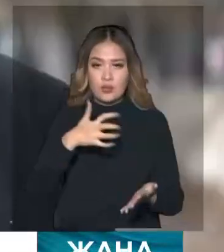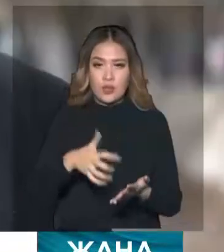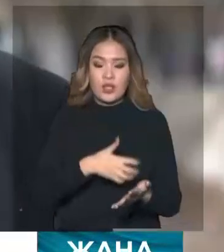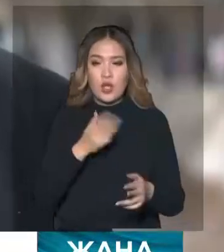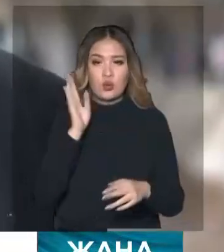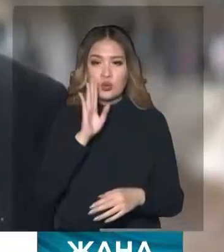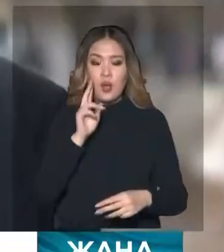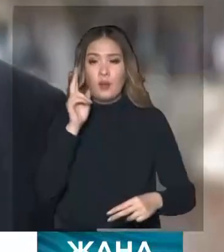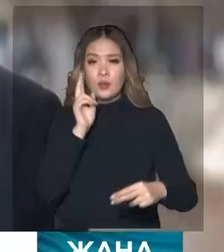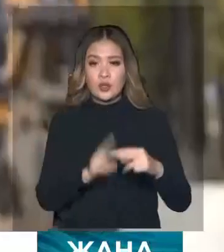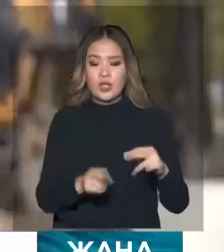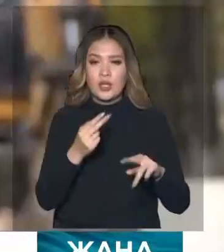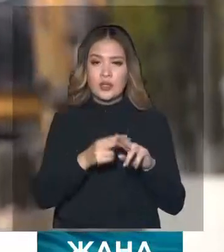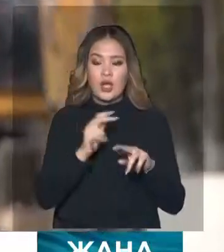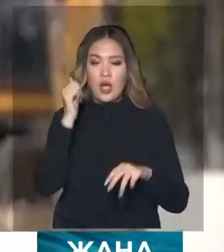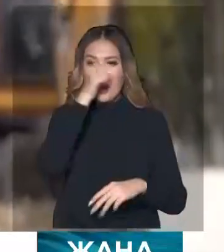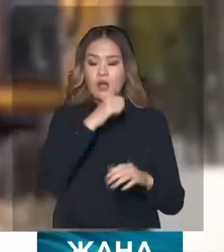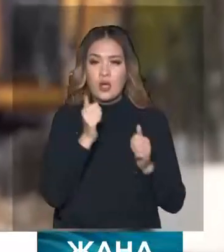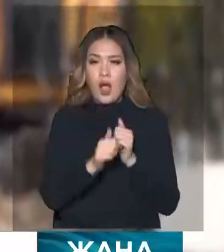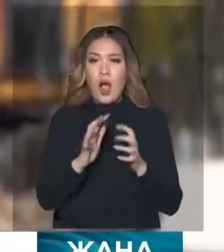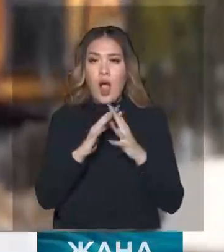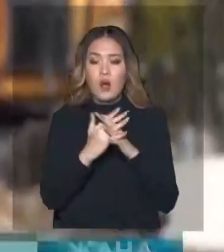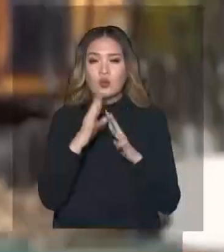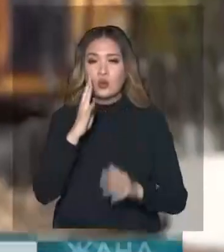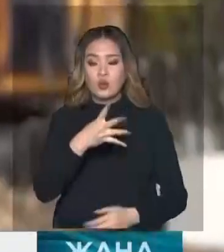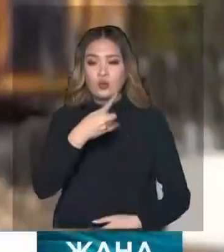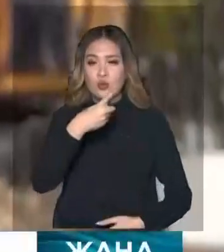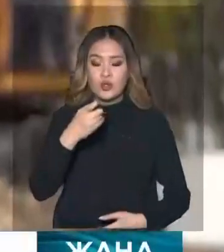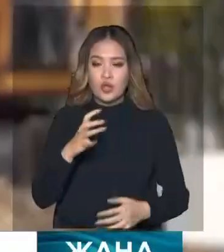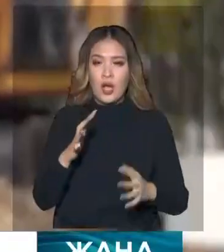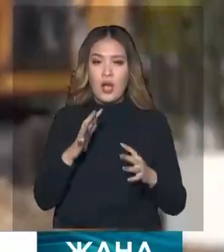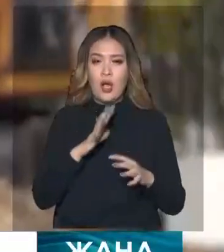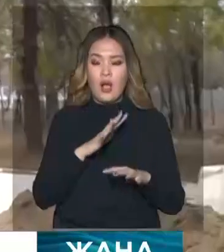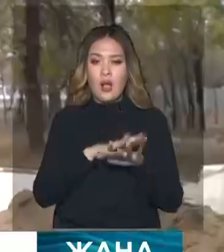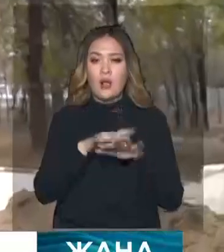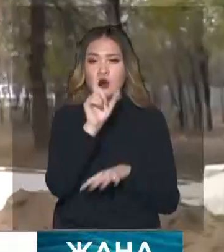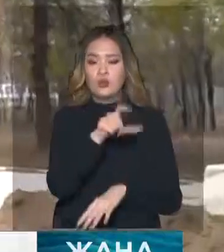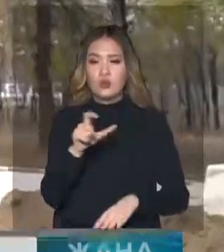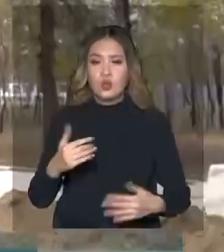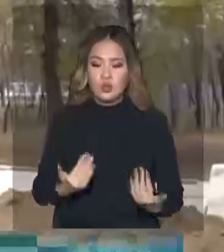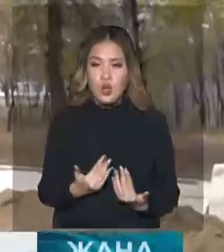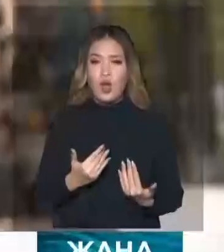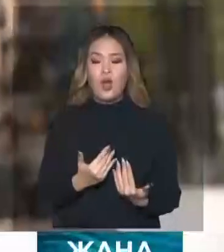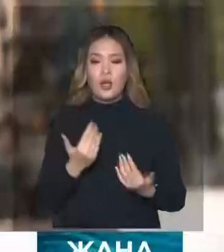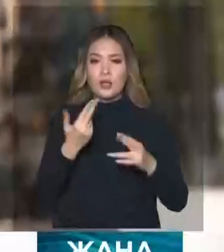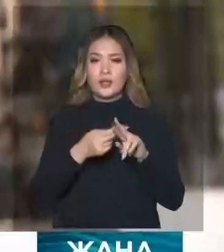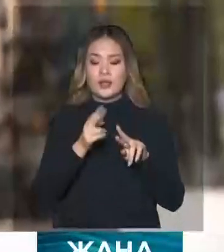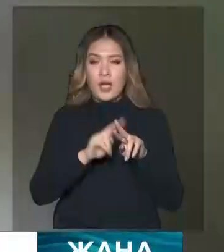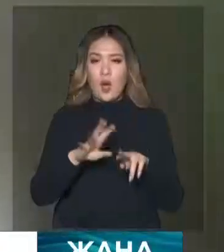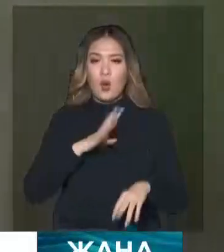бетсе жол мынадан кийин истелет. Ауылда 4100ге жуук халык турат, 640 түтүн бар. 30 жылдын